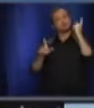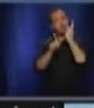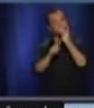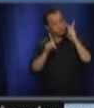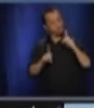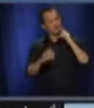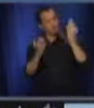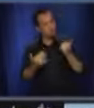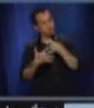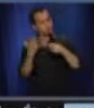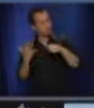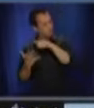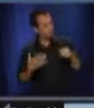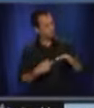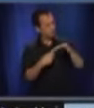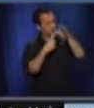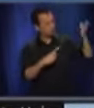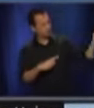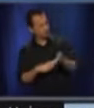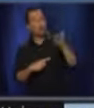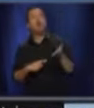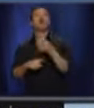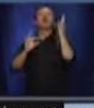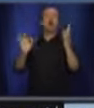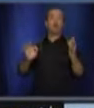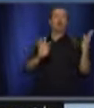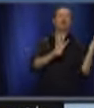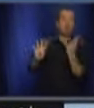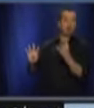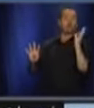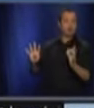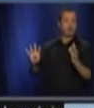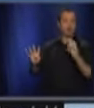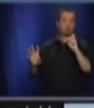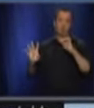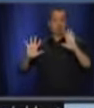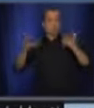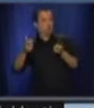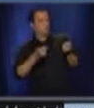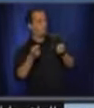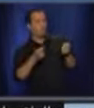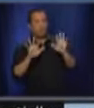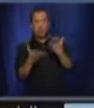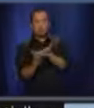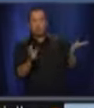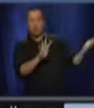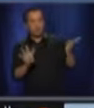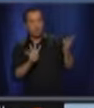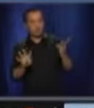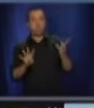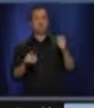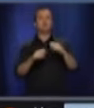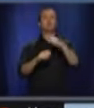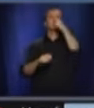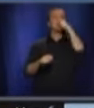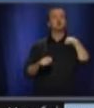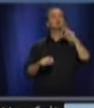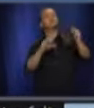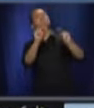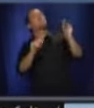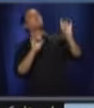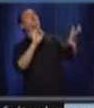puisse agir rapidement pour contrôler les éclosions. Alors, c'est pas parce qu'on veut pas tester les gens, mais on veut tester